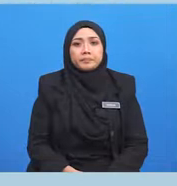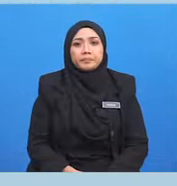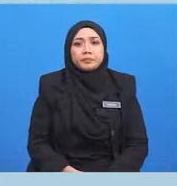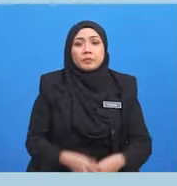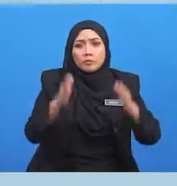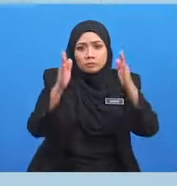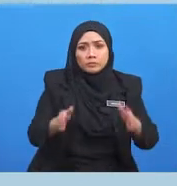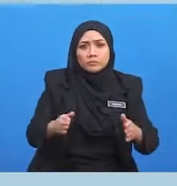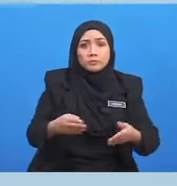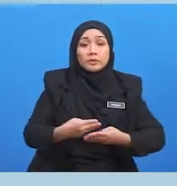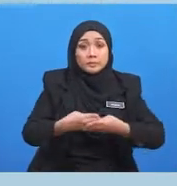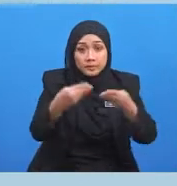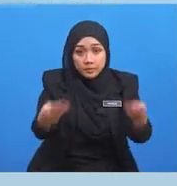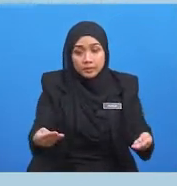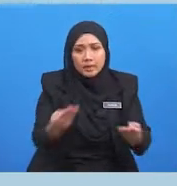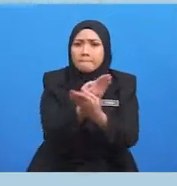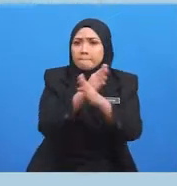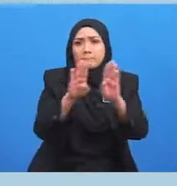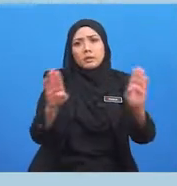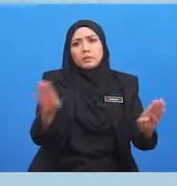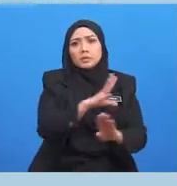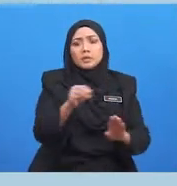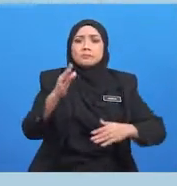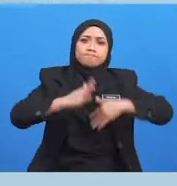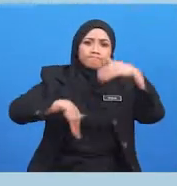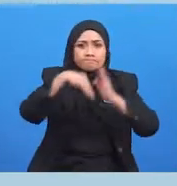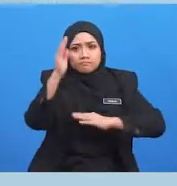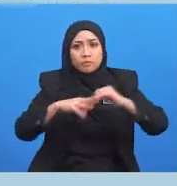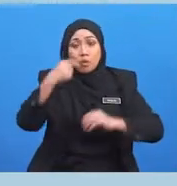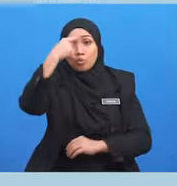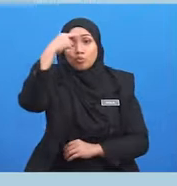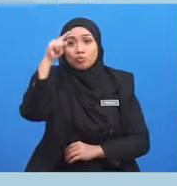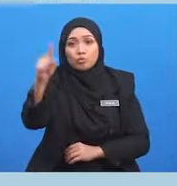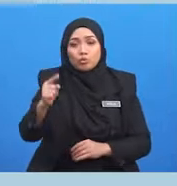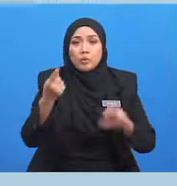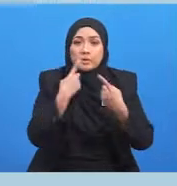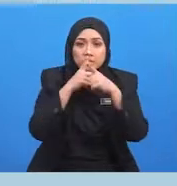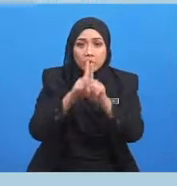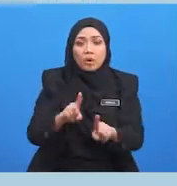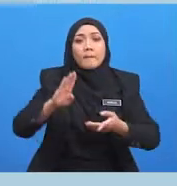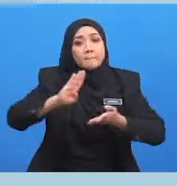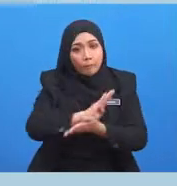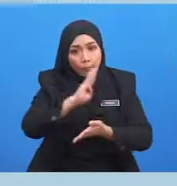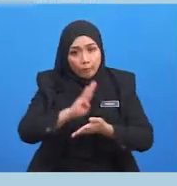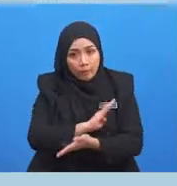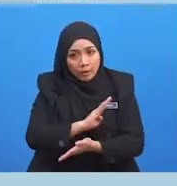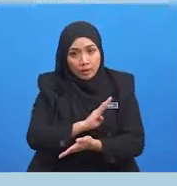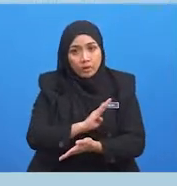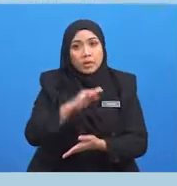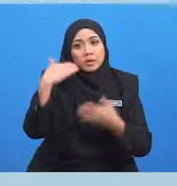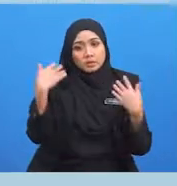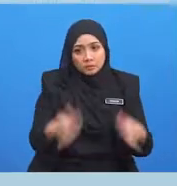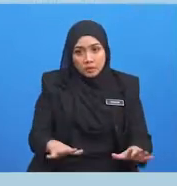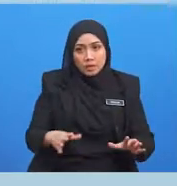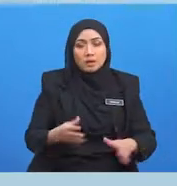Responden diberi kebebasan dan keselesaan untuk menjawab borang soal selidik yang